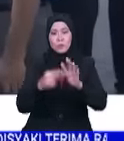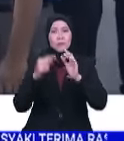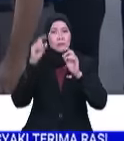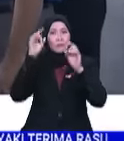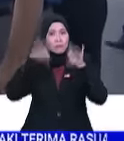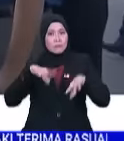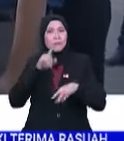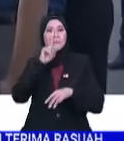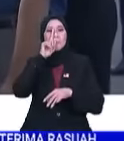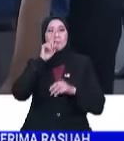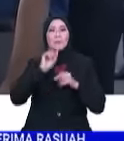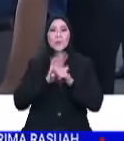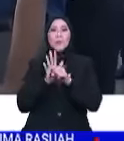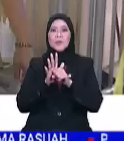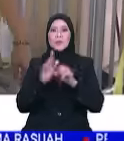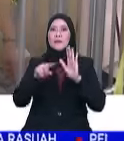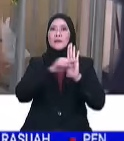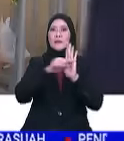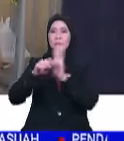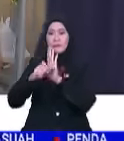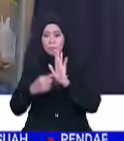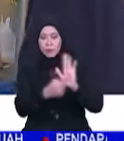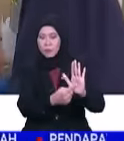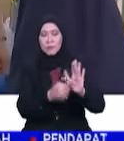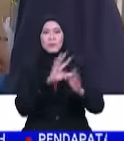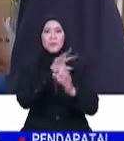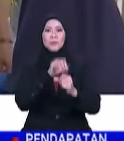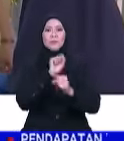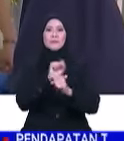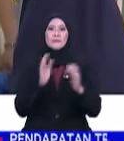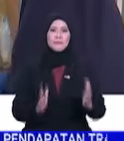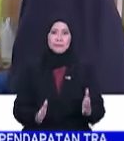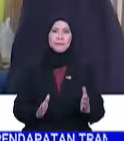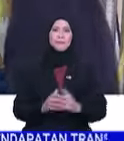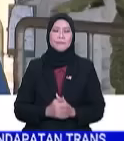saringan COVID-19 yang negatif, termasuk pekerja.